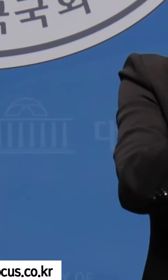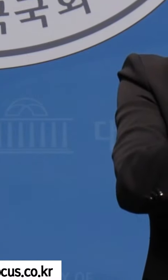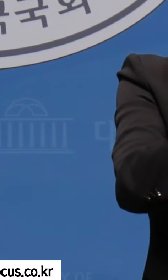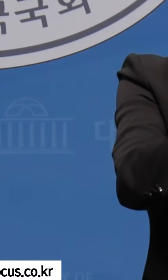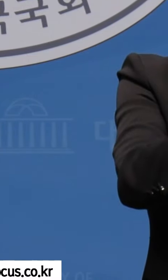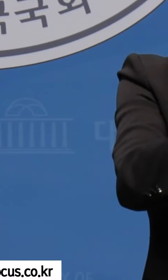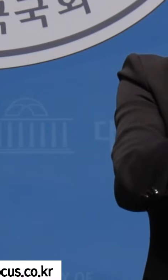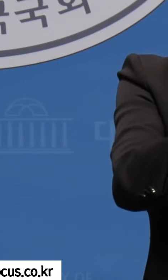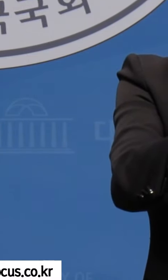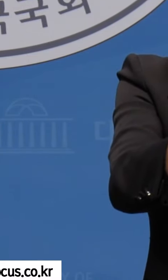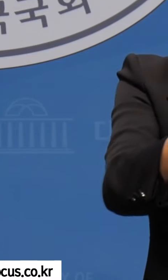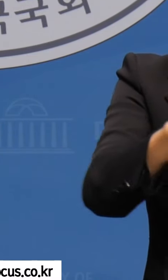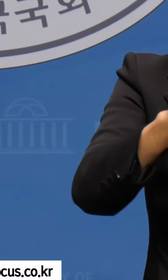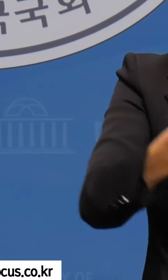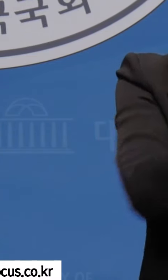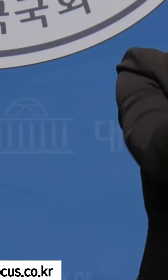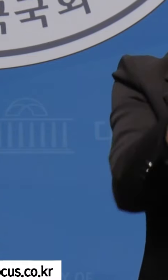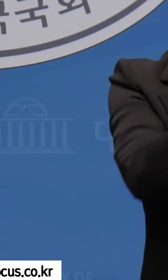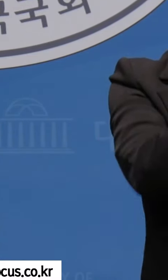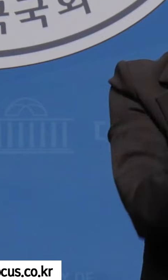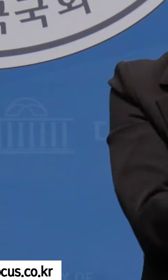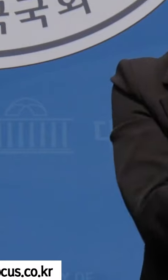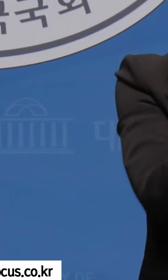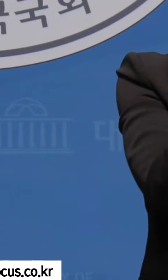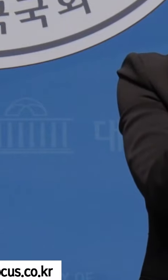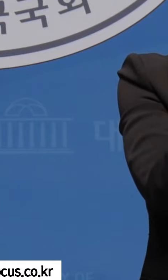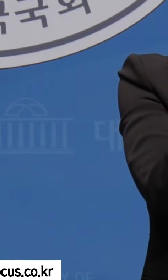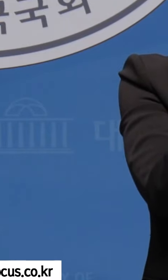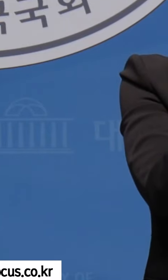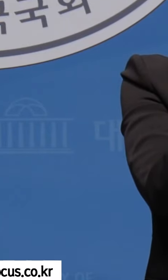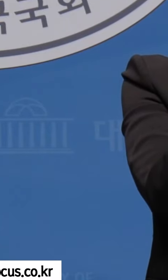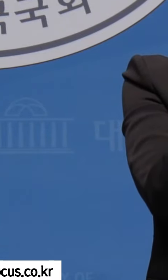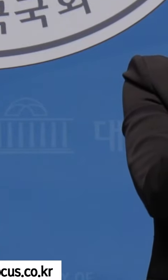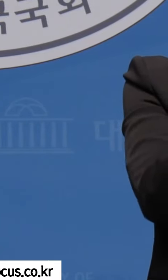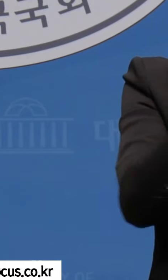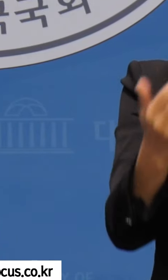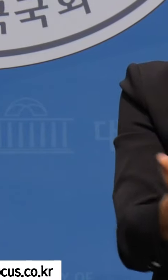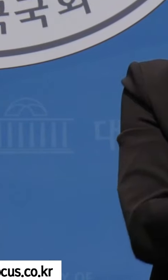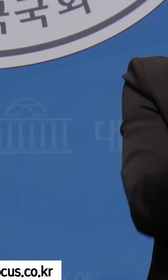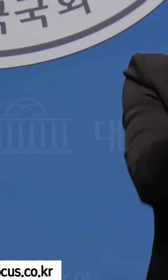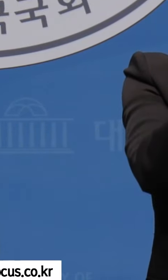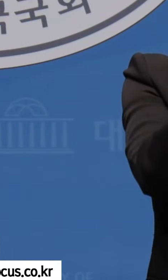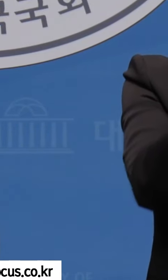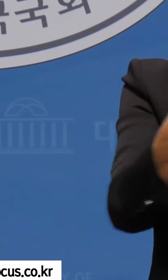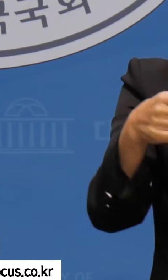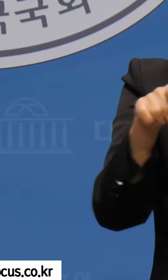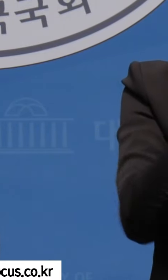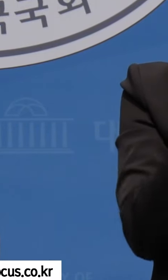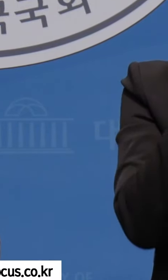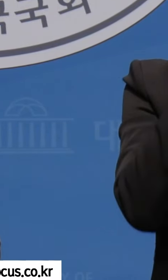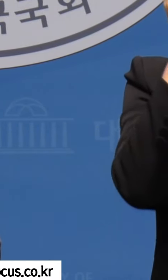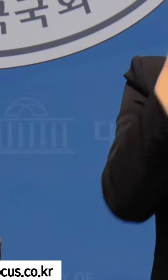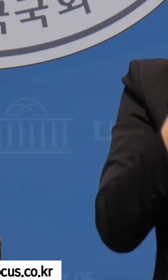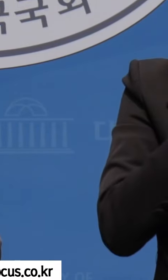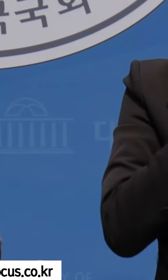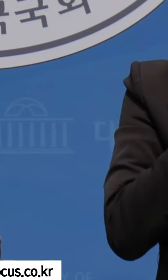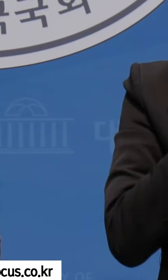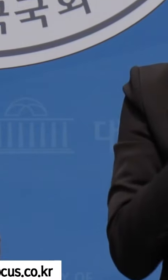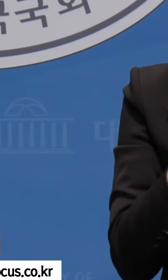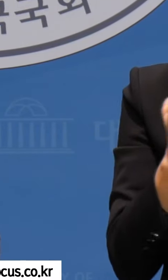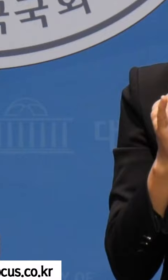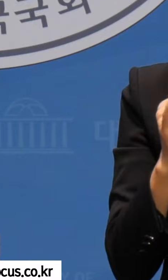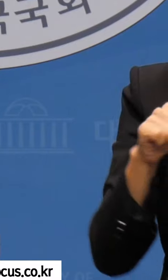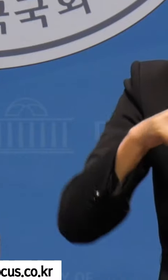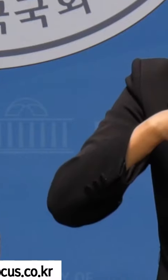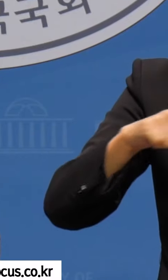시도에서 국민을 섬기고 지역주민을 섬기고 지역발전을 위해서 노력하고 싶은